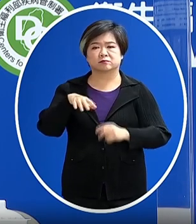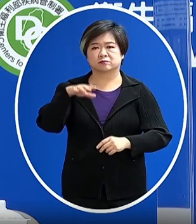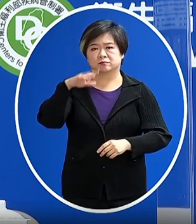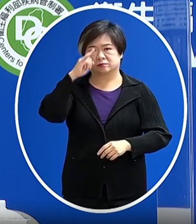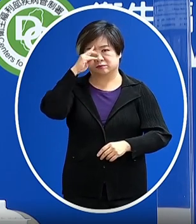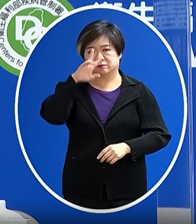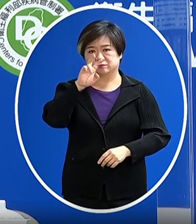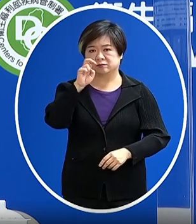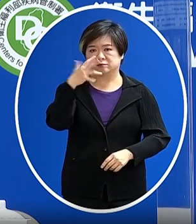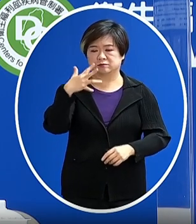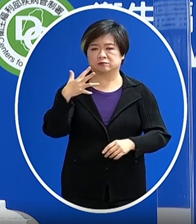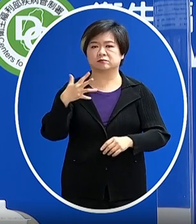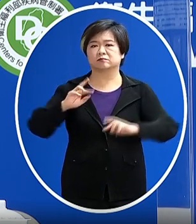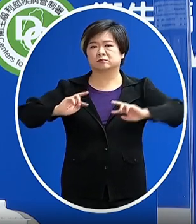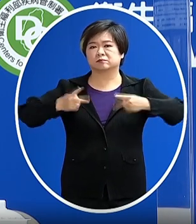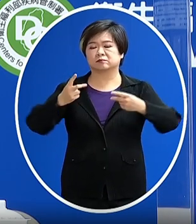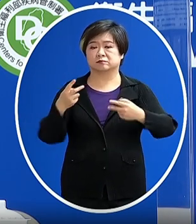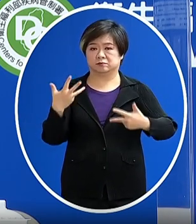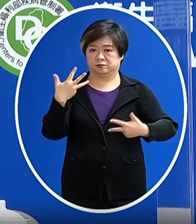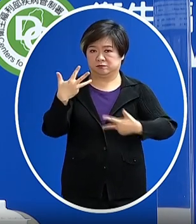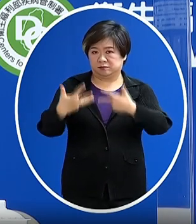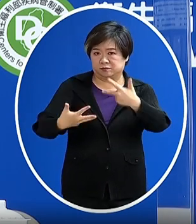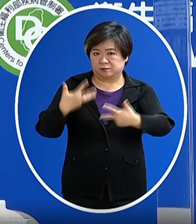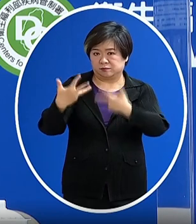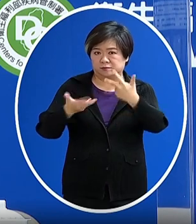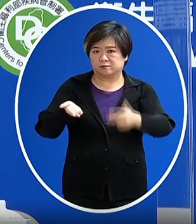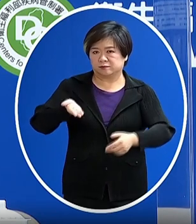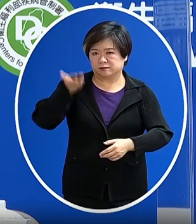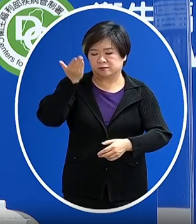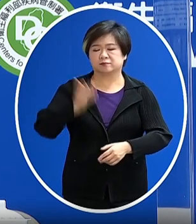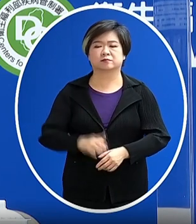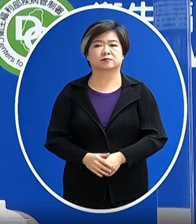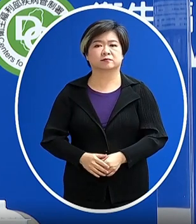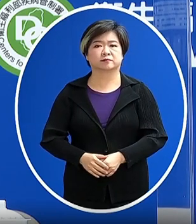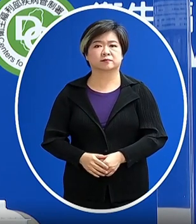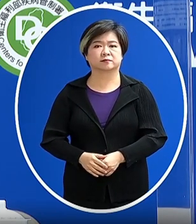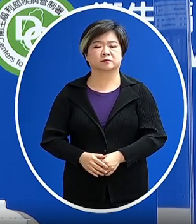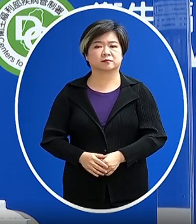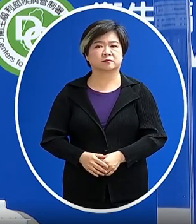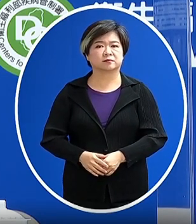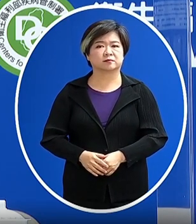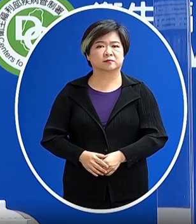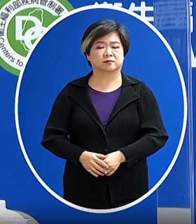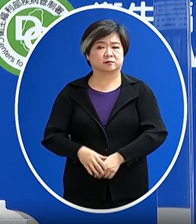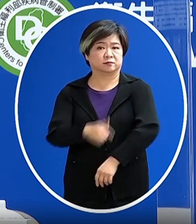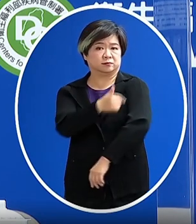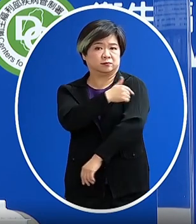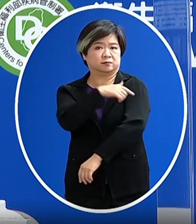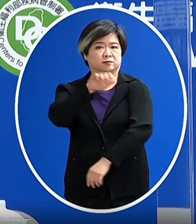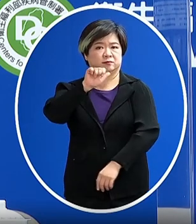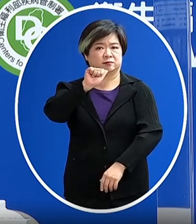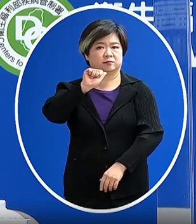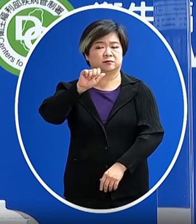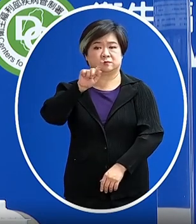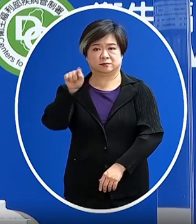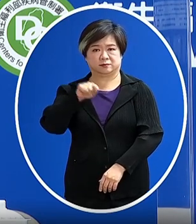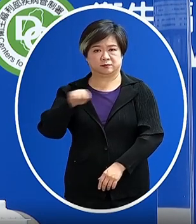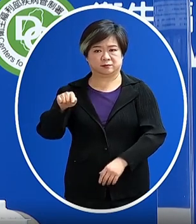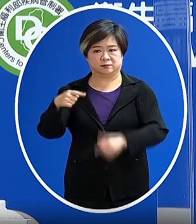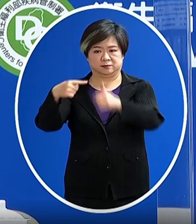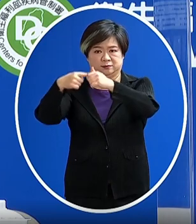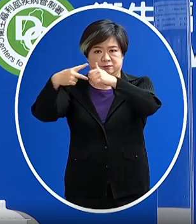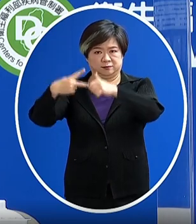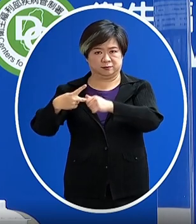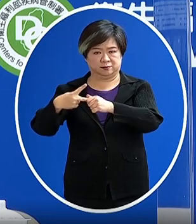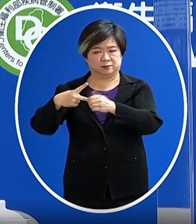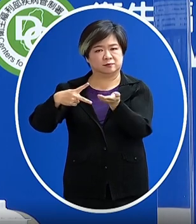我们修改为8周以上，哈，修改为8周以上，就是 A G 疫苗第一剂跟第二剂哈施打的时